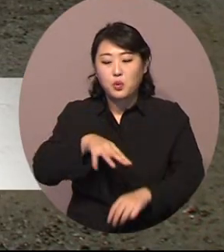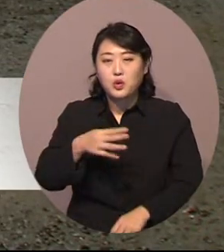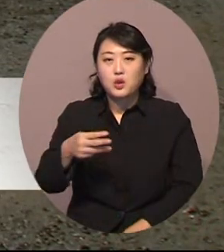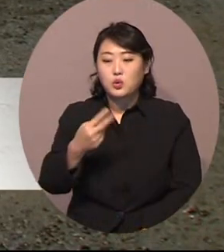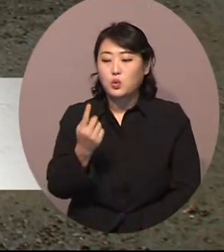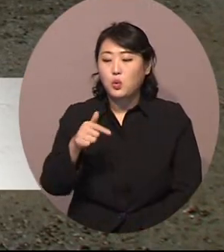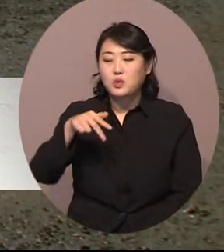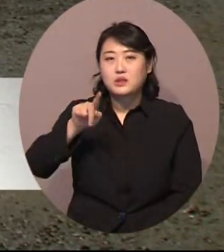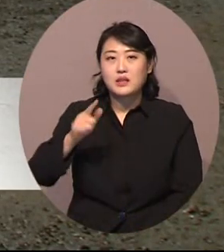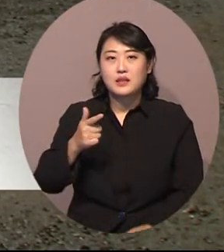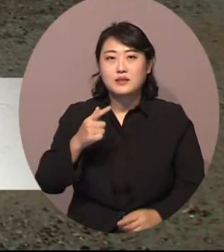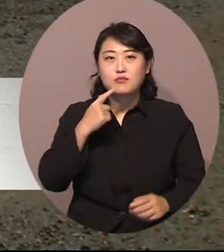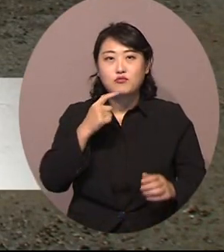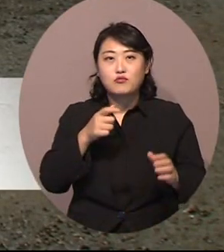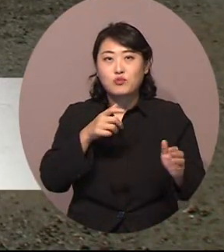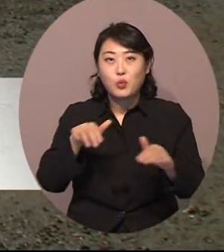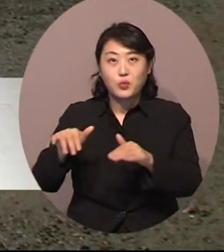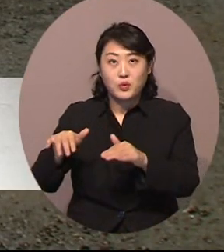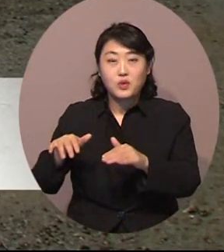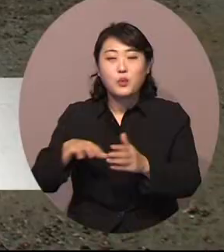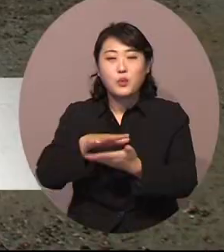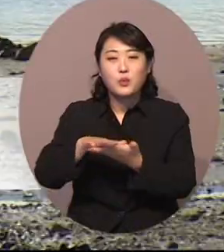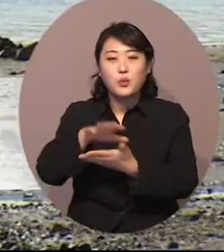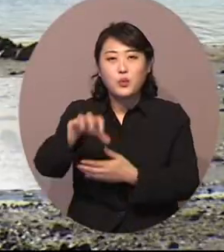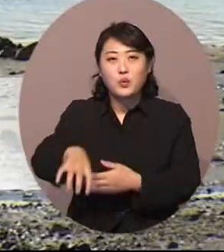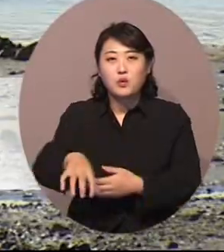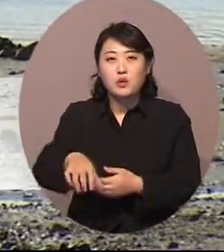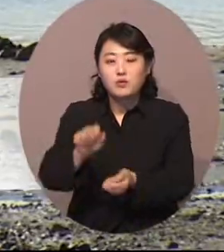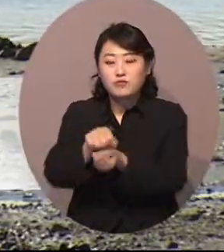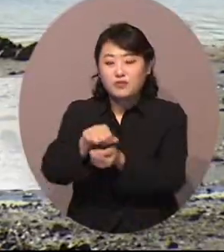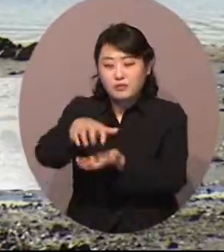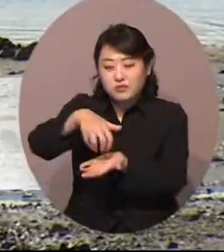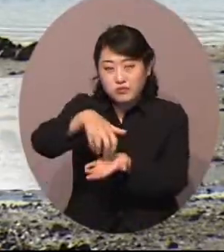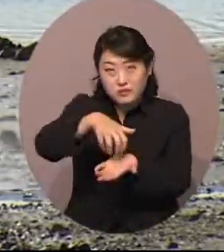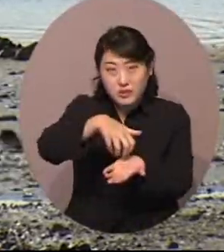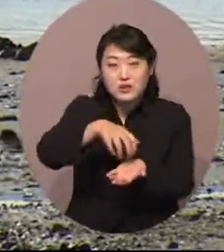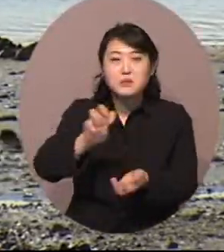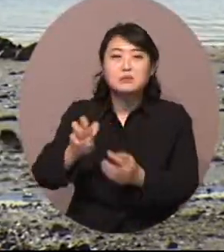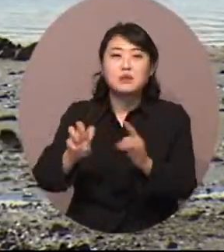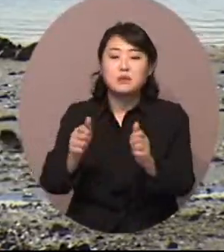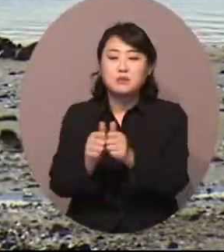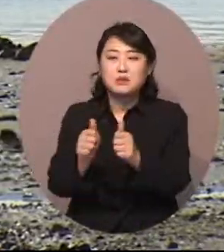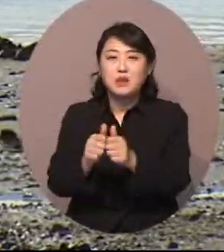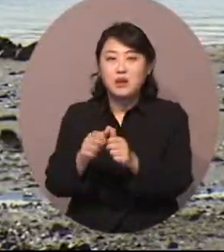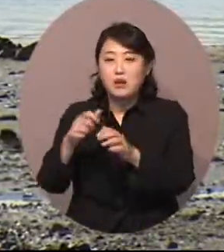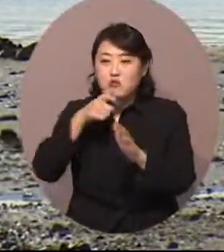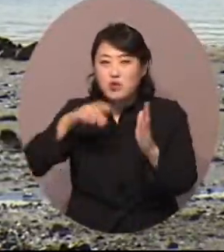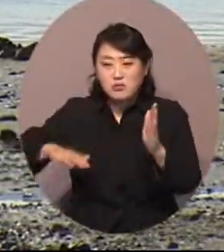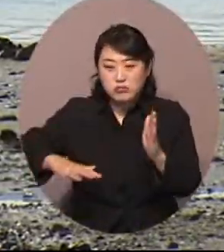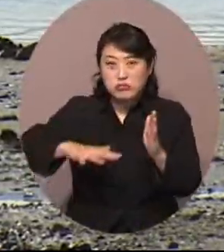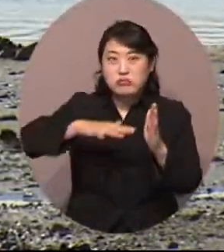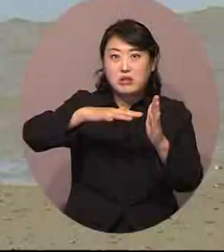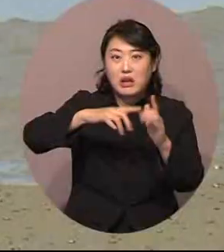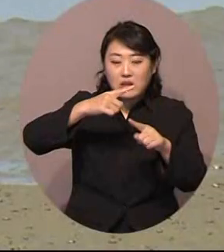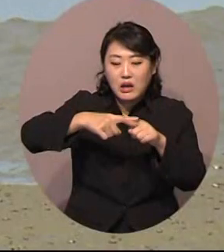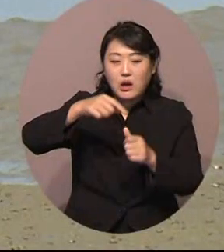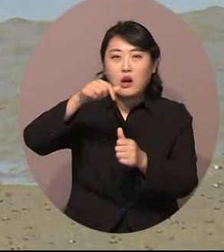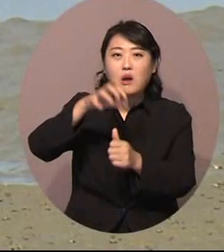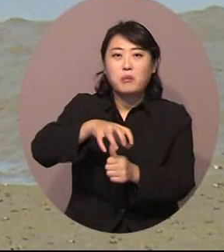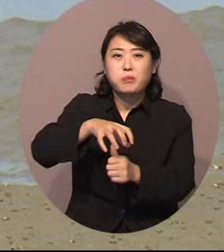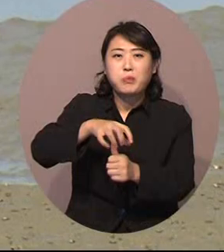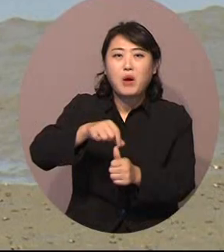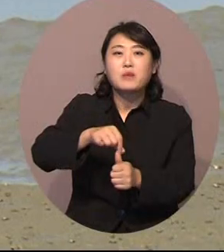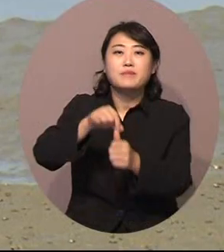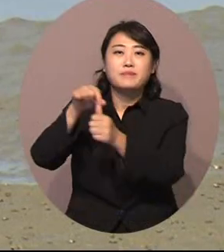독산해수욕장 인근 갯벌에서 해루질을 하던 30대 남성이 밀물에 고립됐다 해경의 구조 는 등 사고가